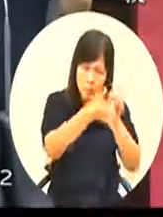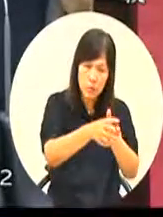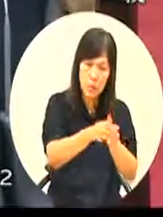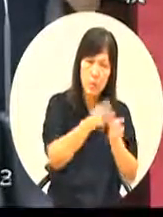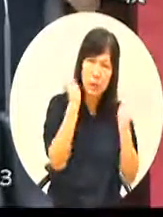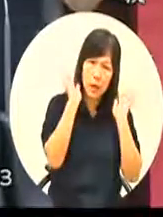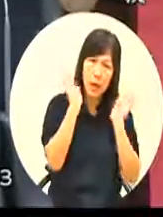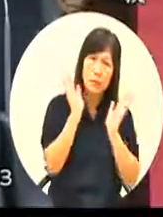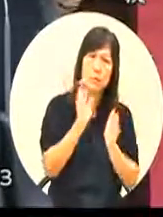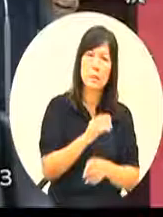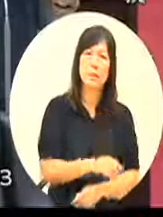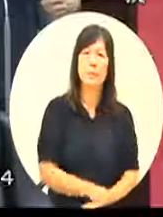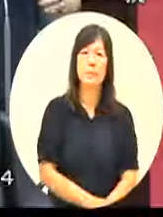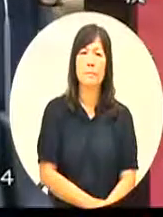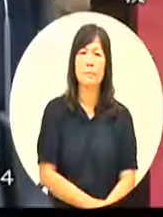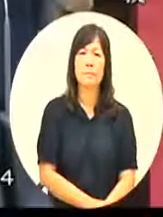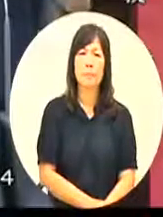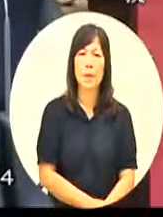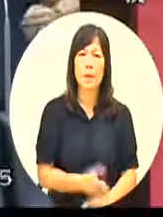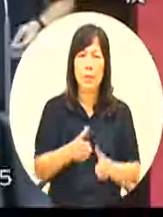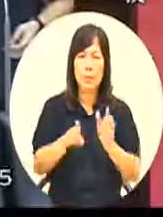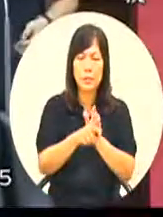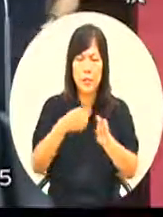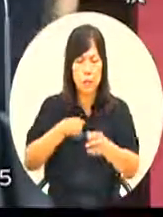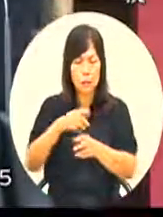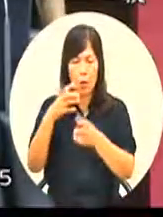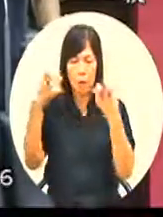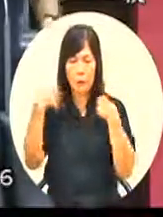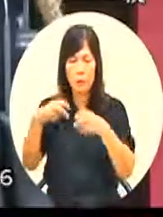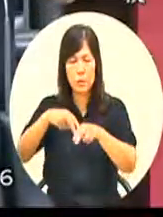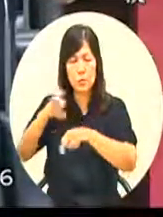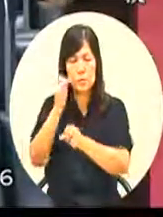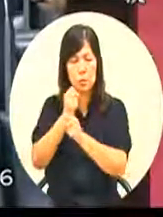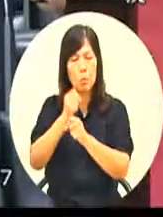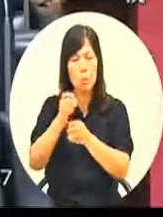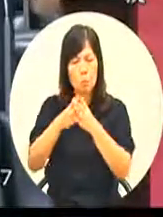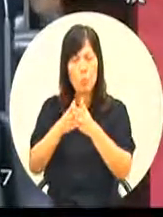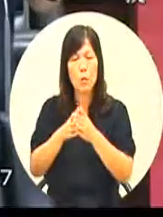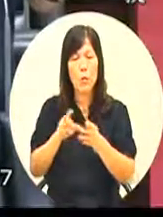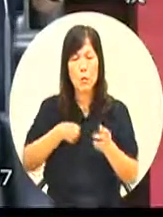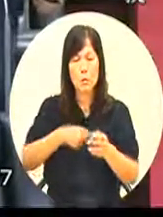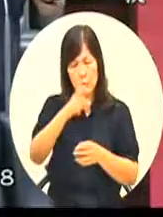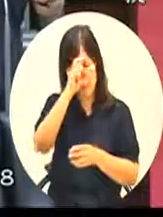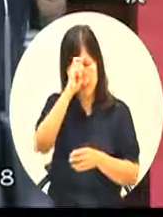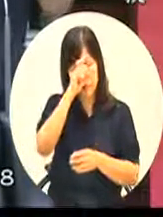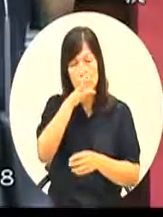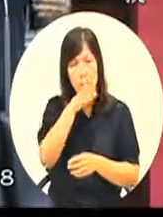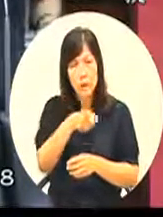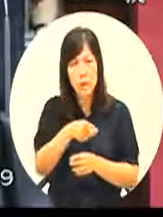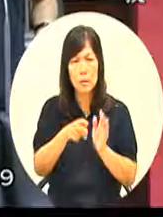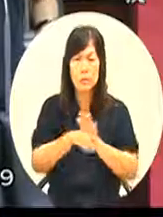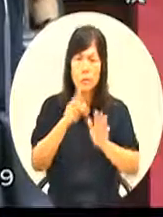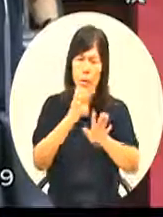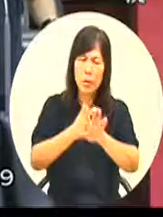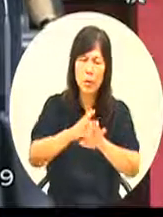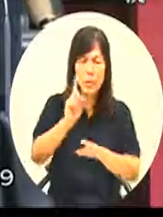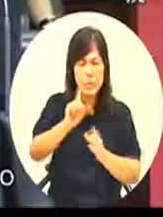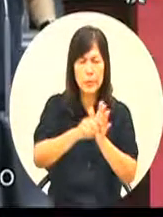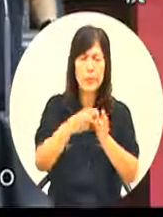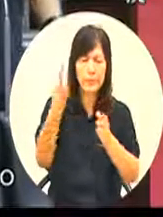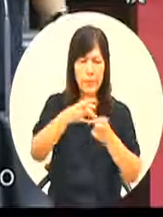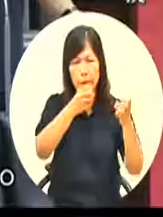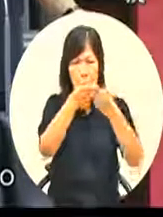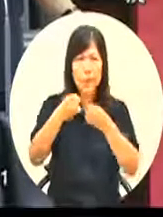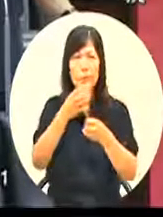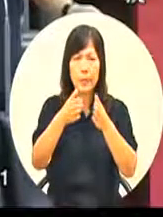们的心力都是放在小朋友身上，而不是去做这些行政的作业，这是我们的期待。但是什么方法哈，这个我们可以来讨